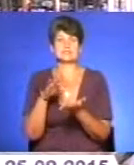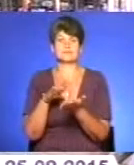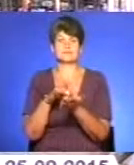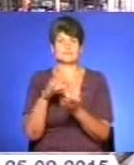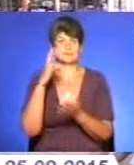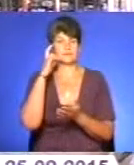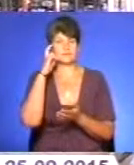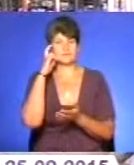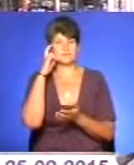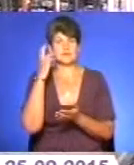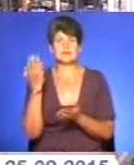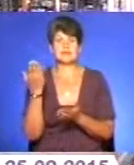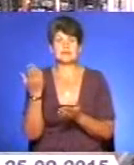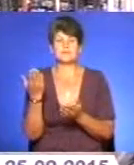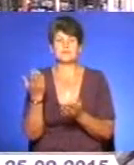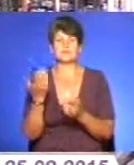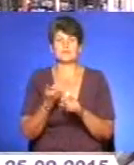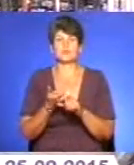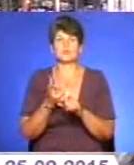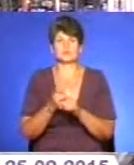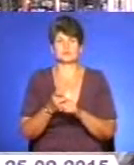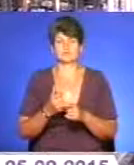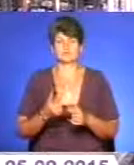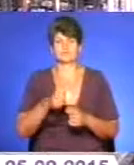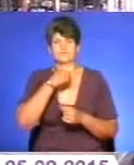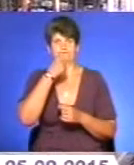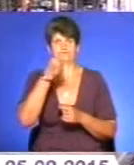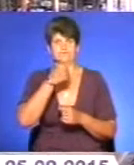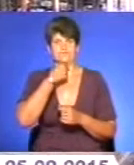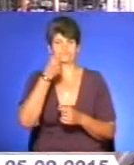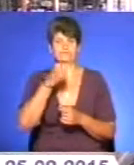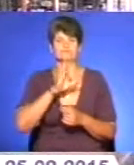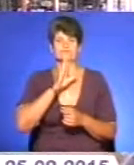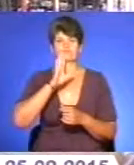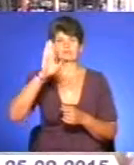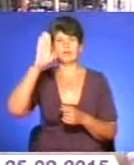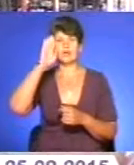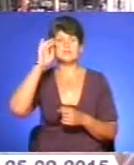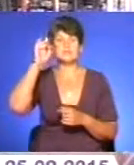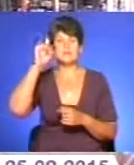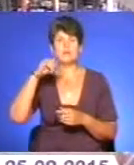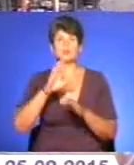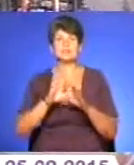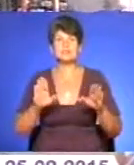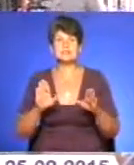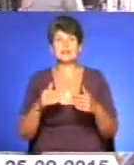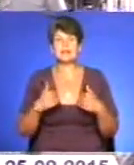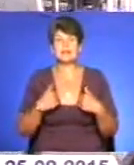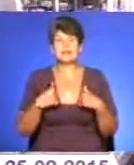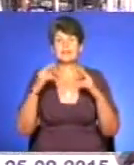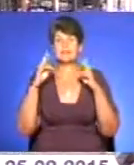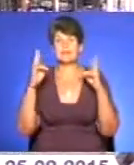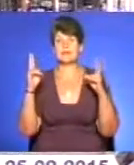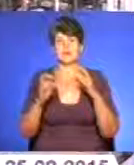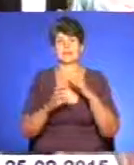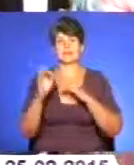де досить поважного віку учасники і учасниці, які знають такі пісні, яких, напевно, і ми не знаємо тут, на